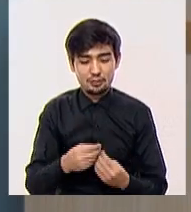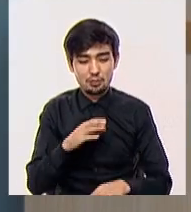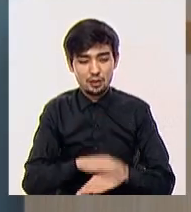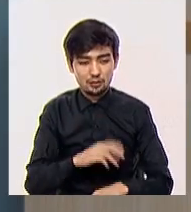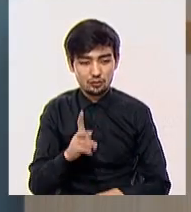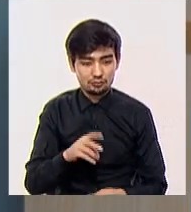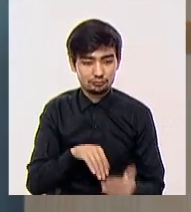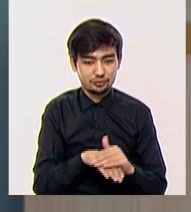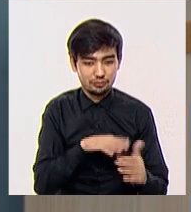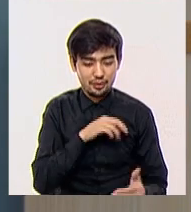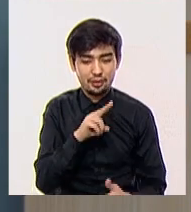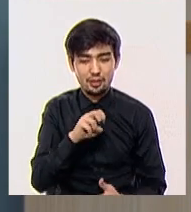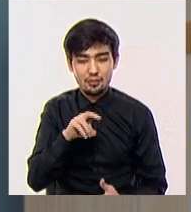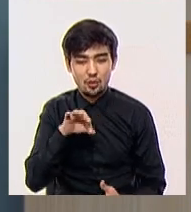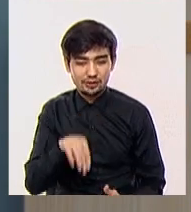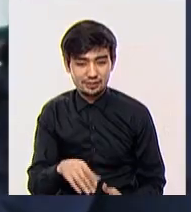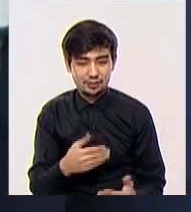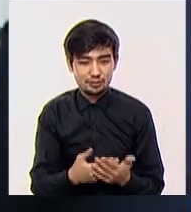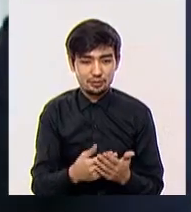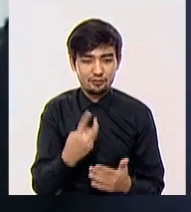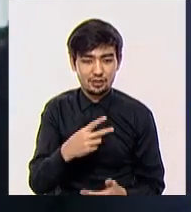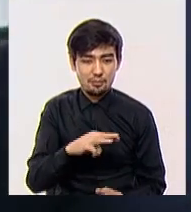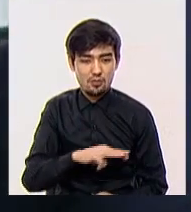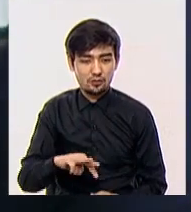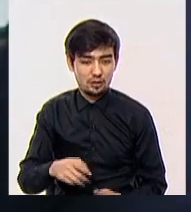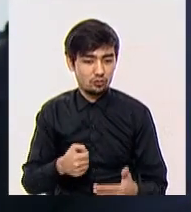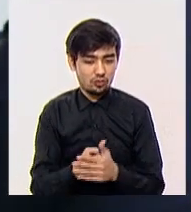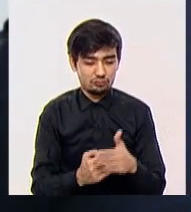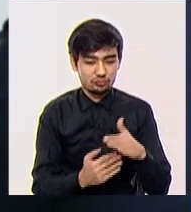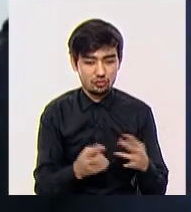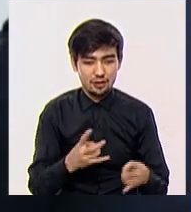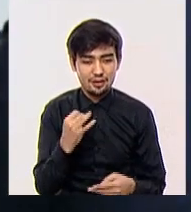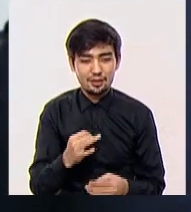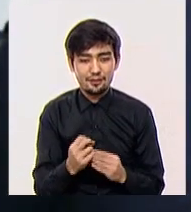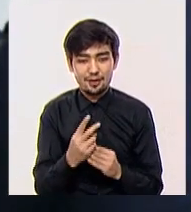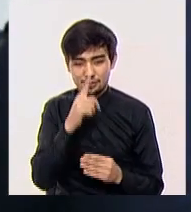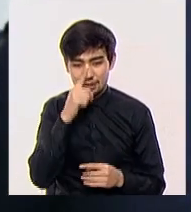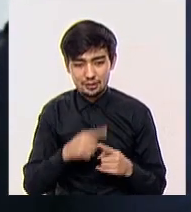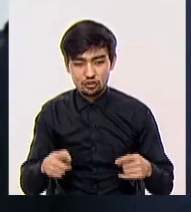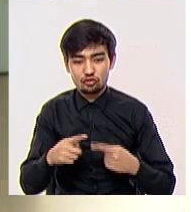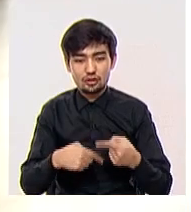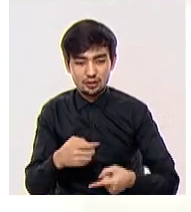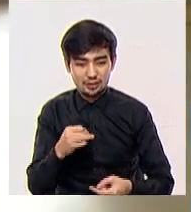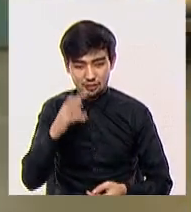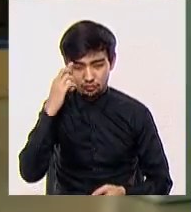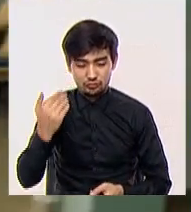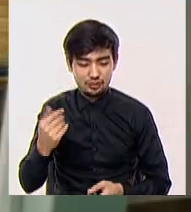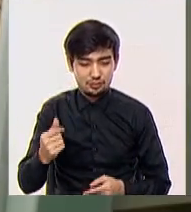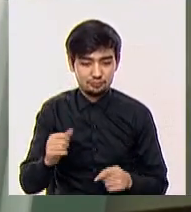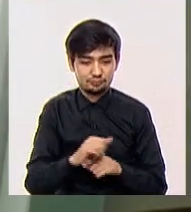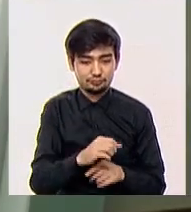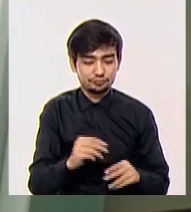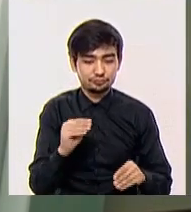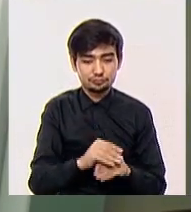этом максимальный размер депозита не должен быть более 20 миллионов тенге. Премию начисляют через 12 месяцев из бюджетных средств. Программа